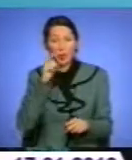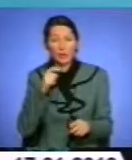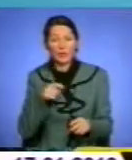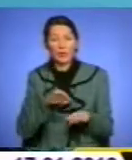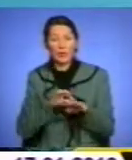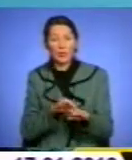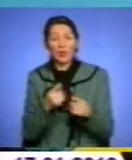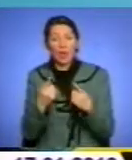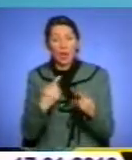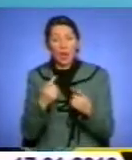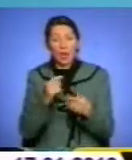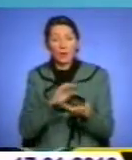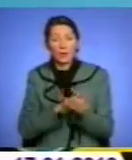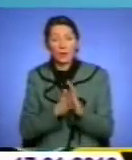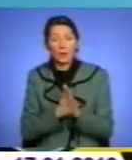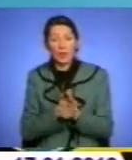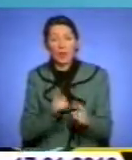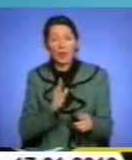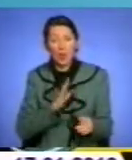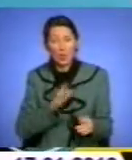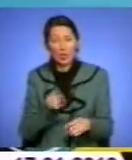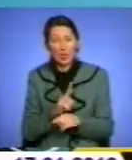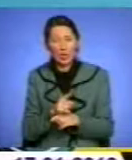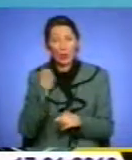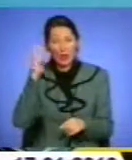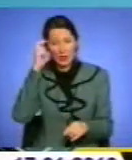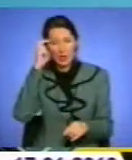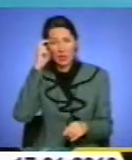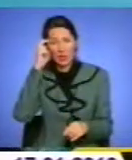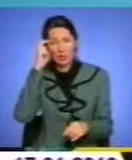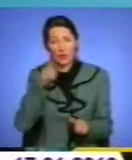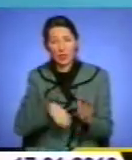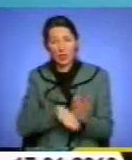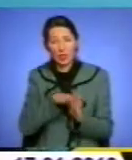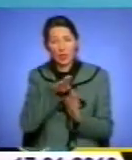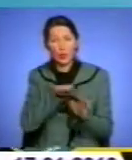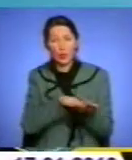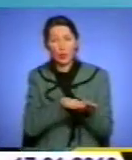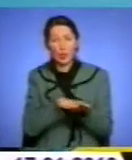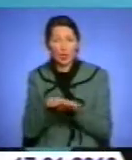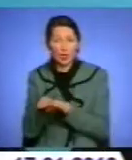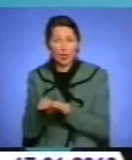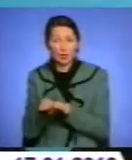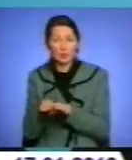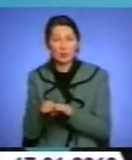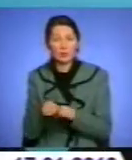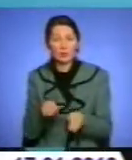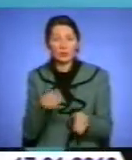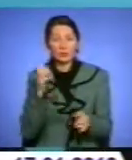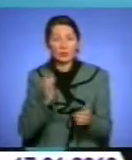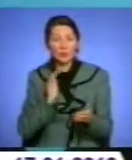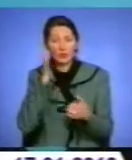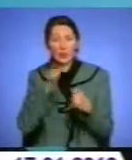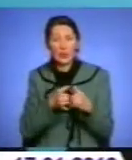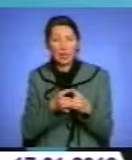перемовини. Перемовини відбувалися і в Тернополі, і в Києві, і на найвищому рівні партійному.